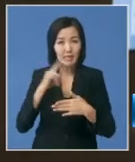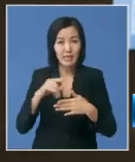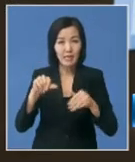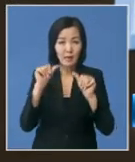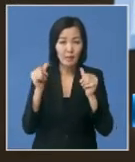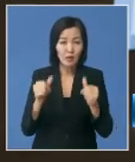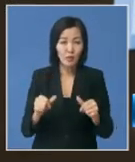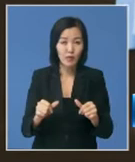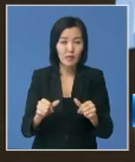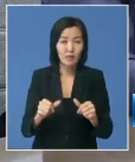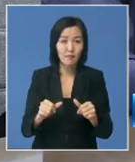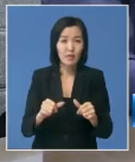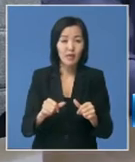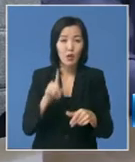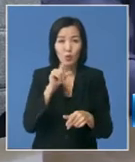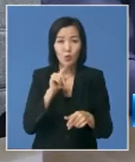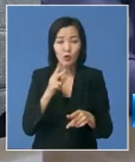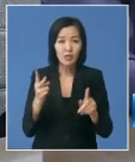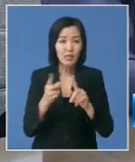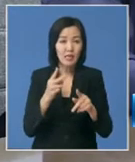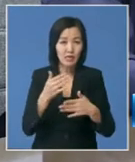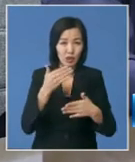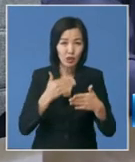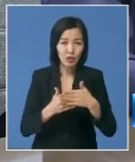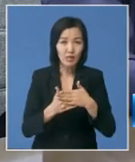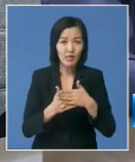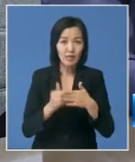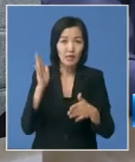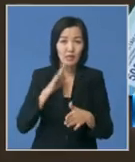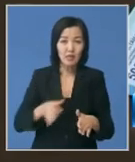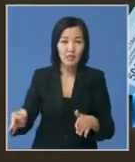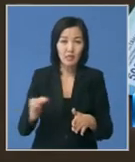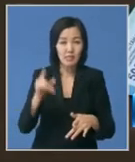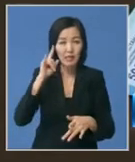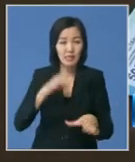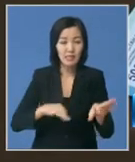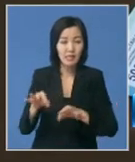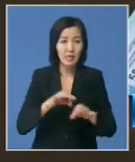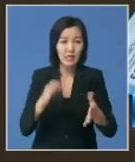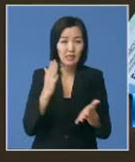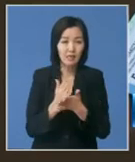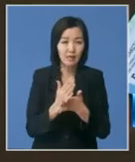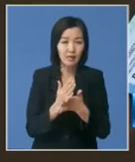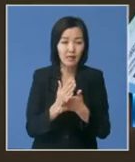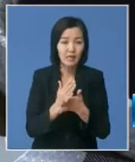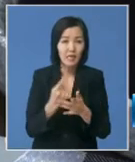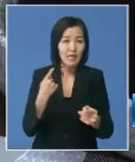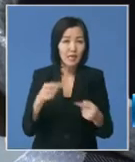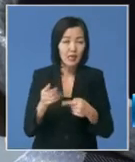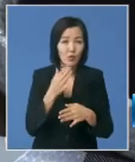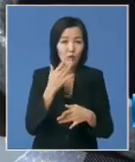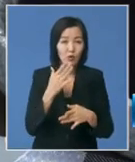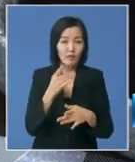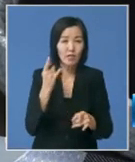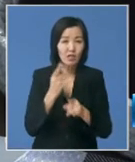екінші тұсында Каспий теңізінде Қазақстан картасы бейнеленген. Ұлттық банк өкілдерінің айтуынша тағы бір ерекшелігі ұлттық валютаны жалған